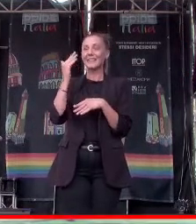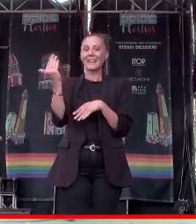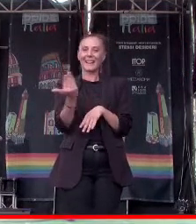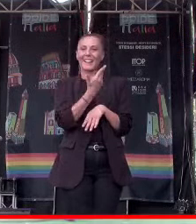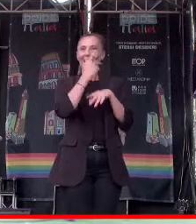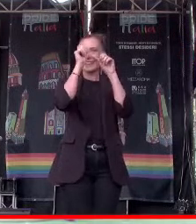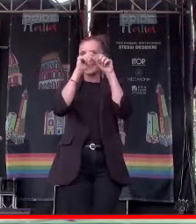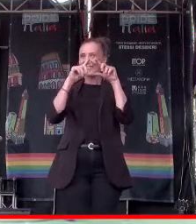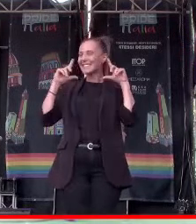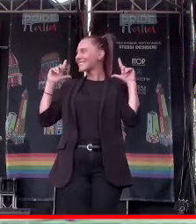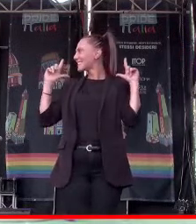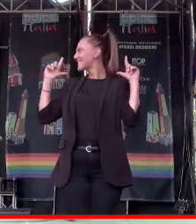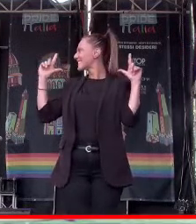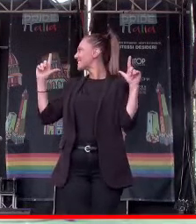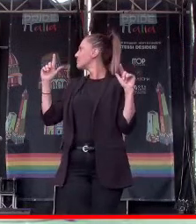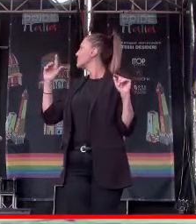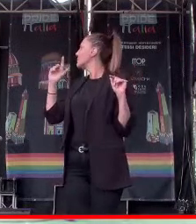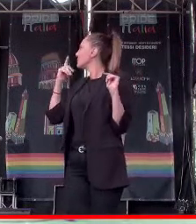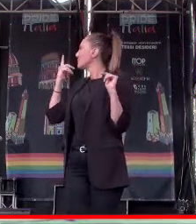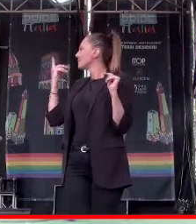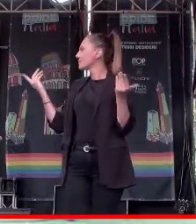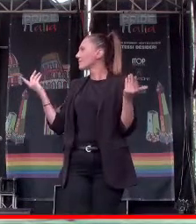tappo nel gergo, ho imparato adesso,